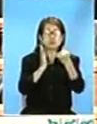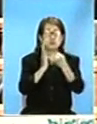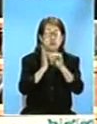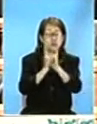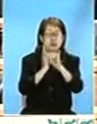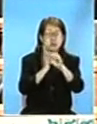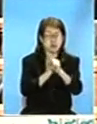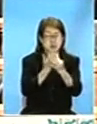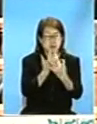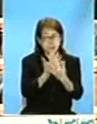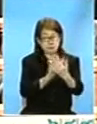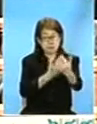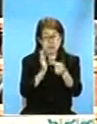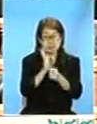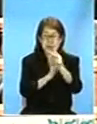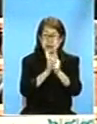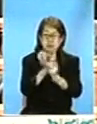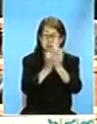คิดเห็นของพี่น้องประชาชน